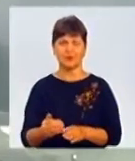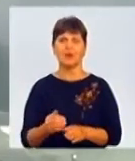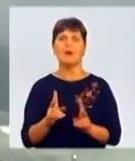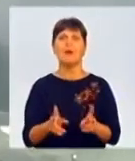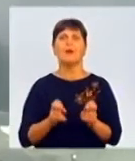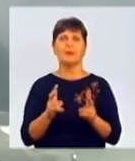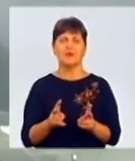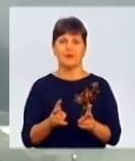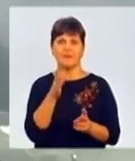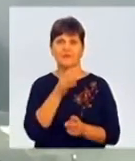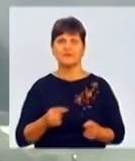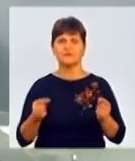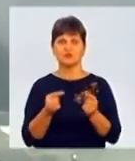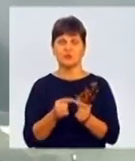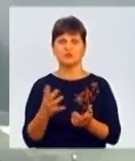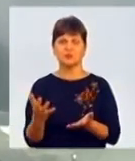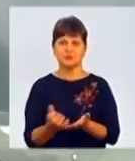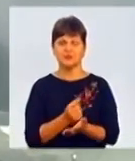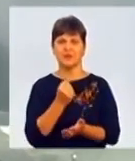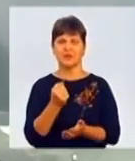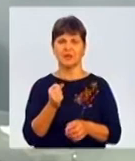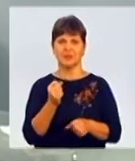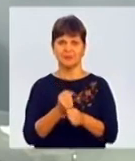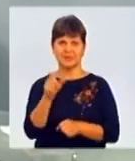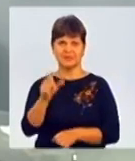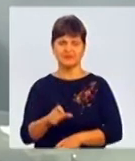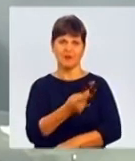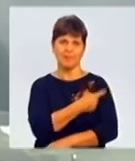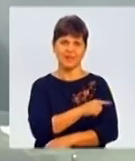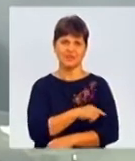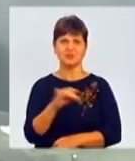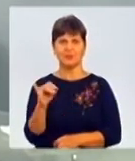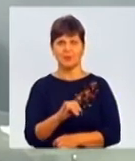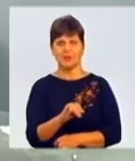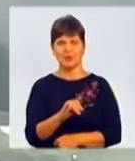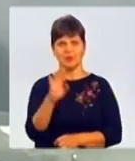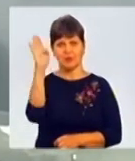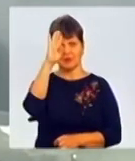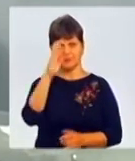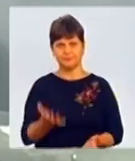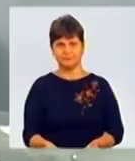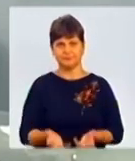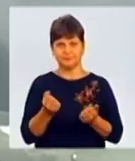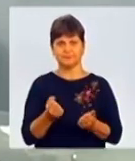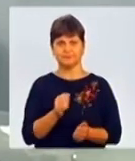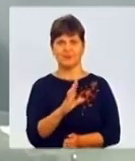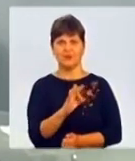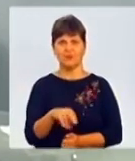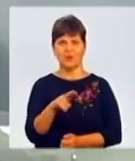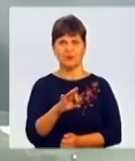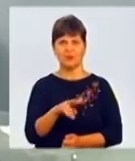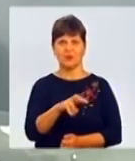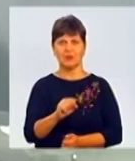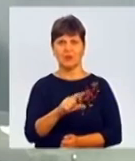допомагати ось саме цим працівникам медичним і водолазам, людям? Як часто саме вони рятують людей, надають першу допомогу?